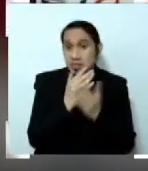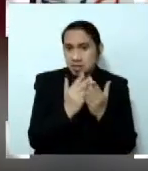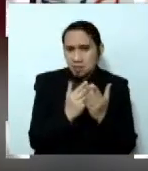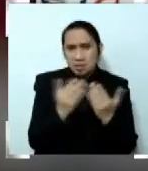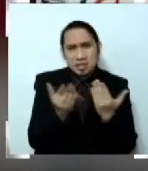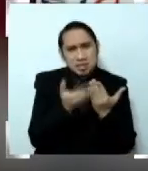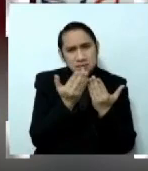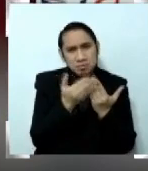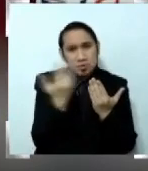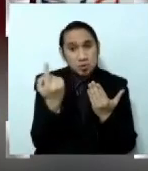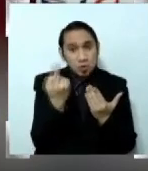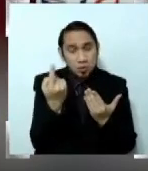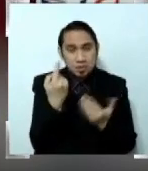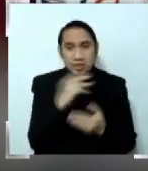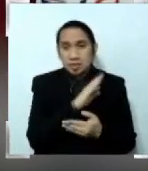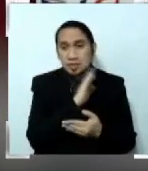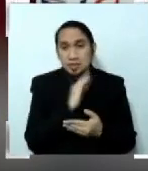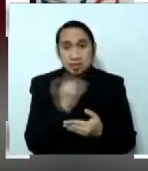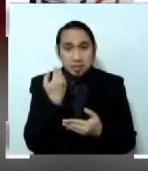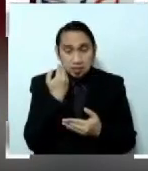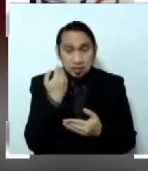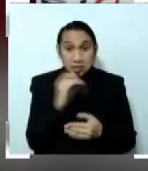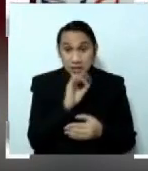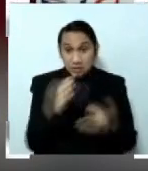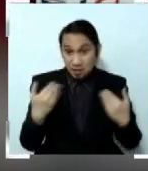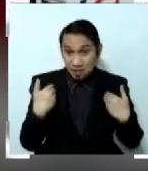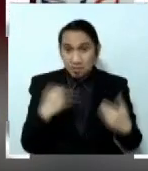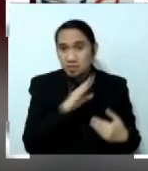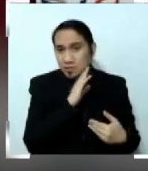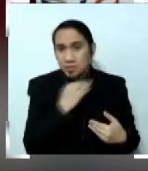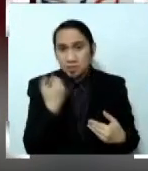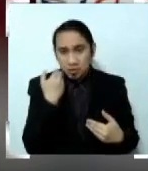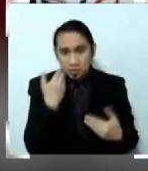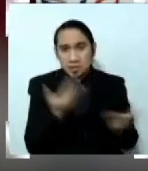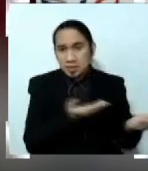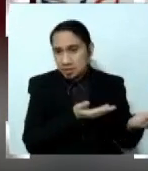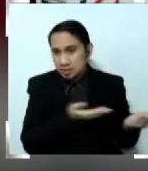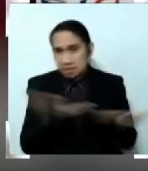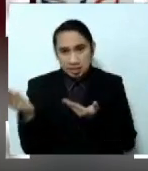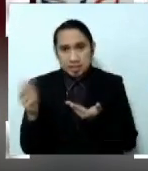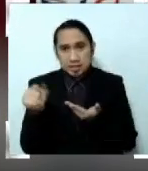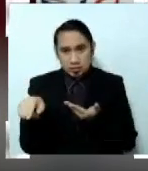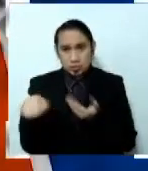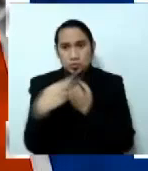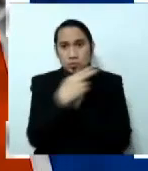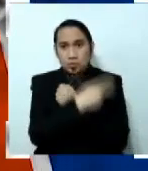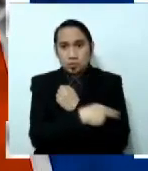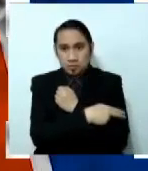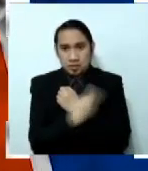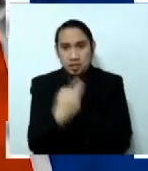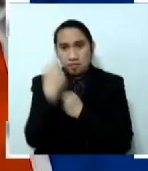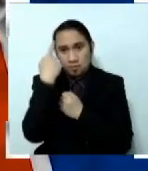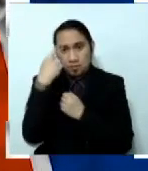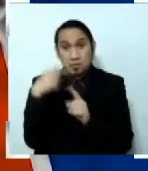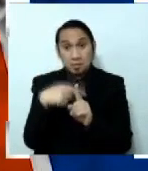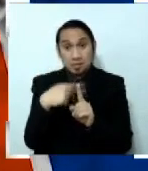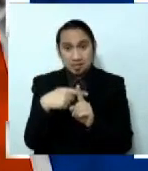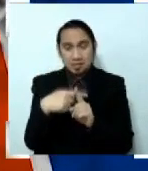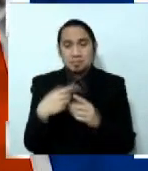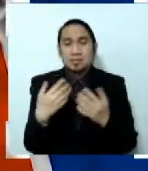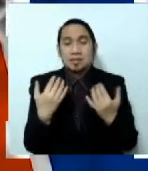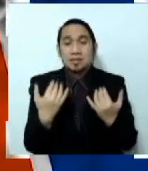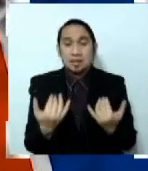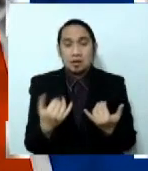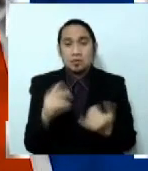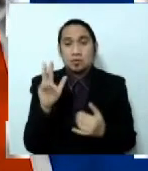sintomas, sila ay agad nating dinadala sa mga facility para sa mga nagpo-COVID-19 positive. Mahigit 3,000 ulit ang